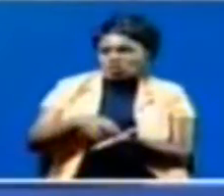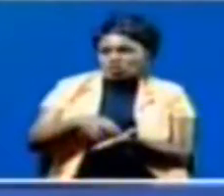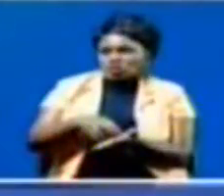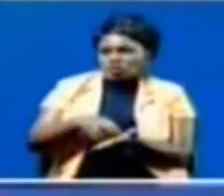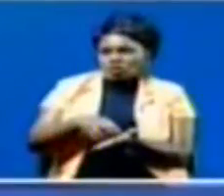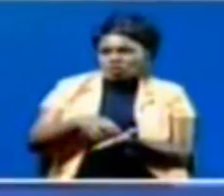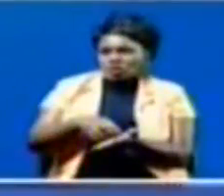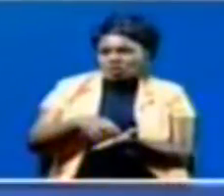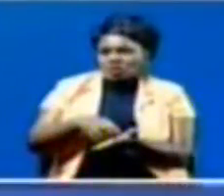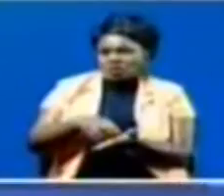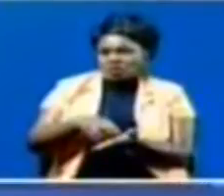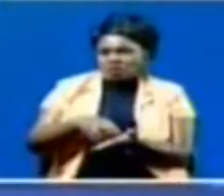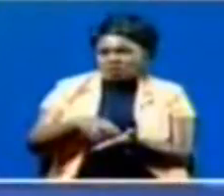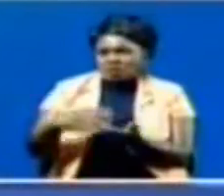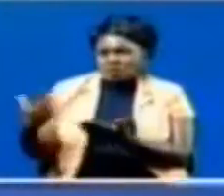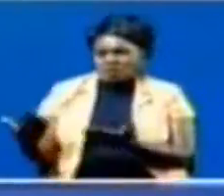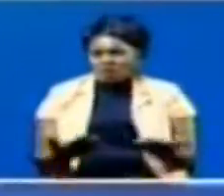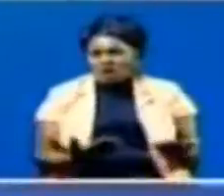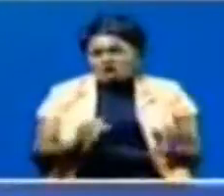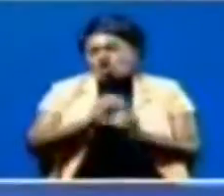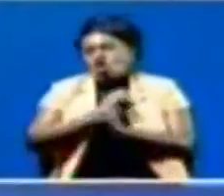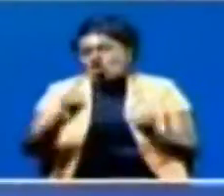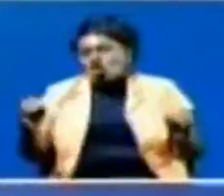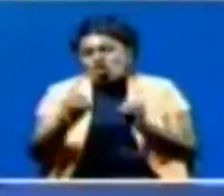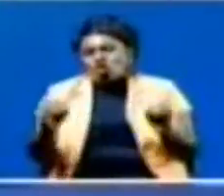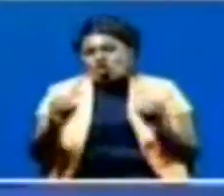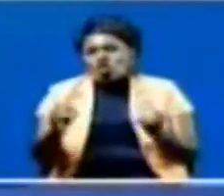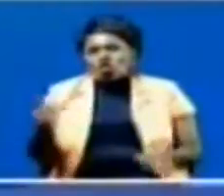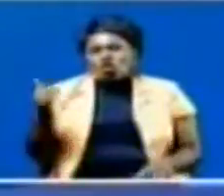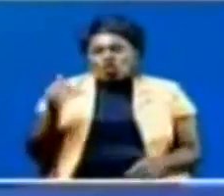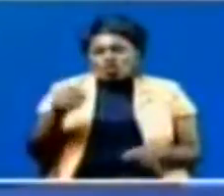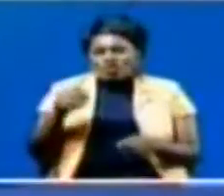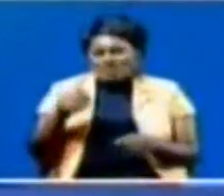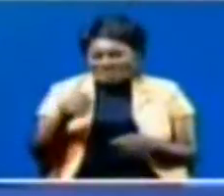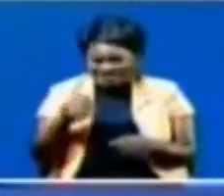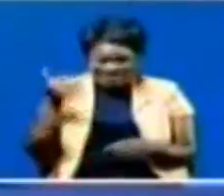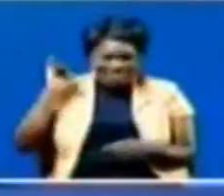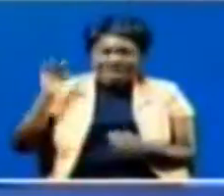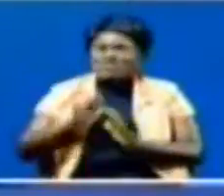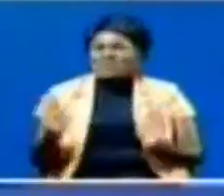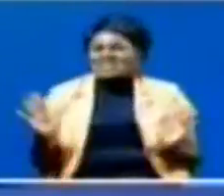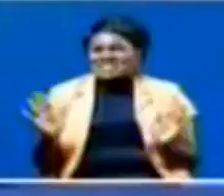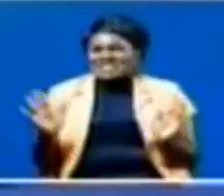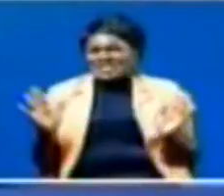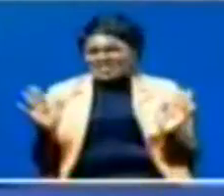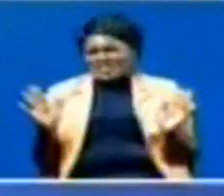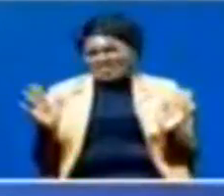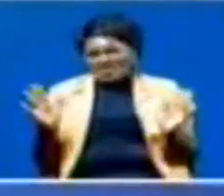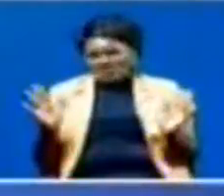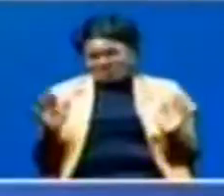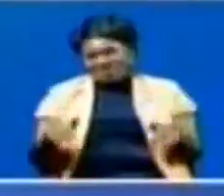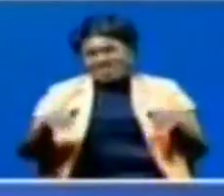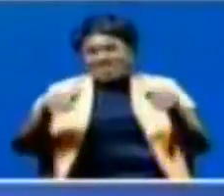nitakipata mezani ankija hakuna tena ankija mayai tukapike hivi tunabiki katikati